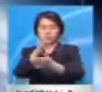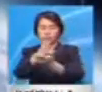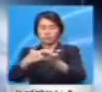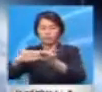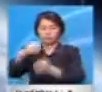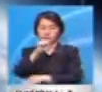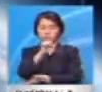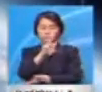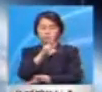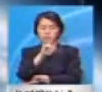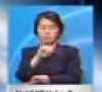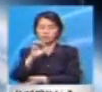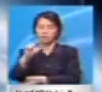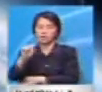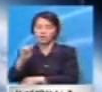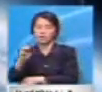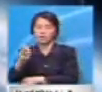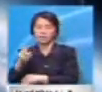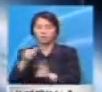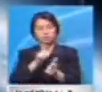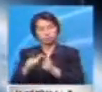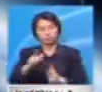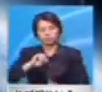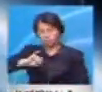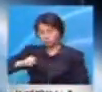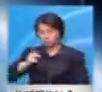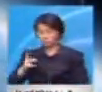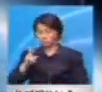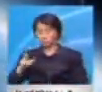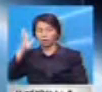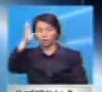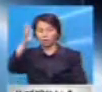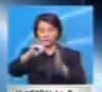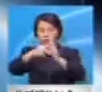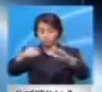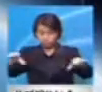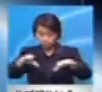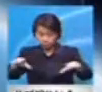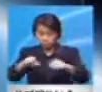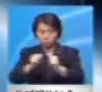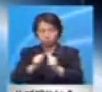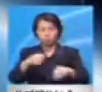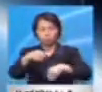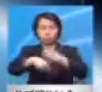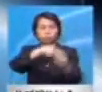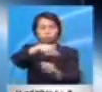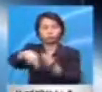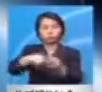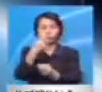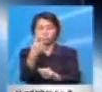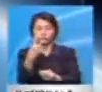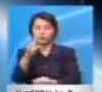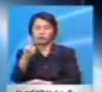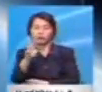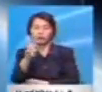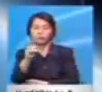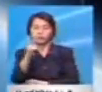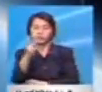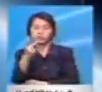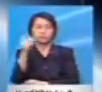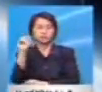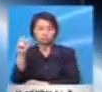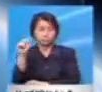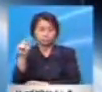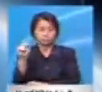seri aman Sarawak yang telah diluluskan Kementerian kerj raya dan akan dilaksanakan menerusi pusingan kedua rancangan Malaysia ke-11